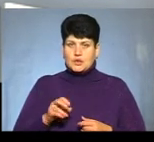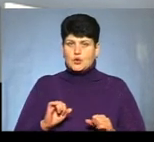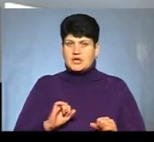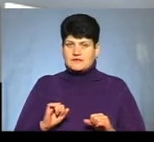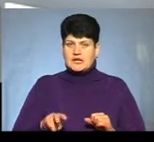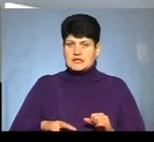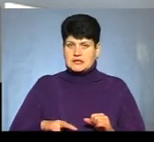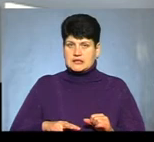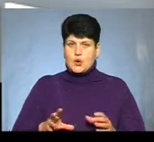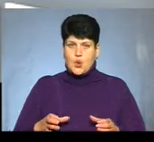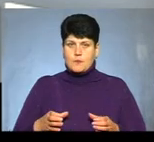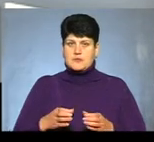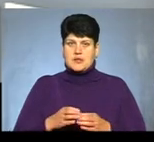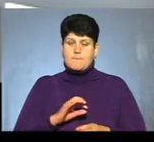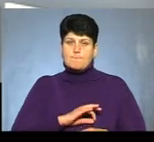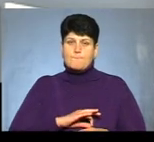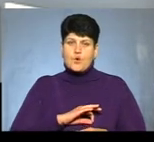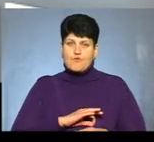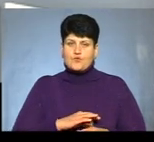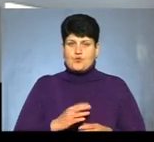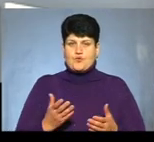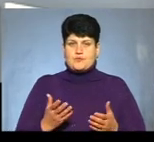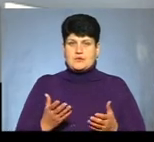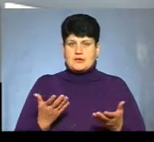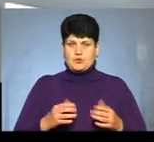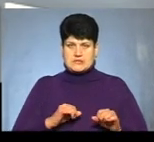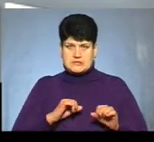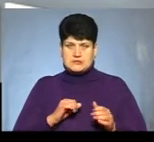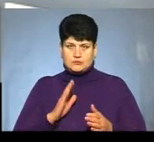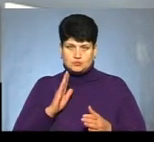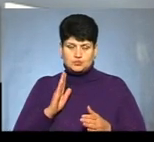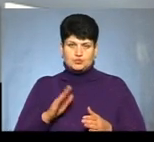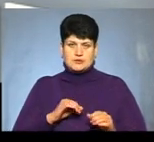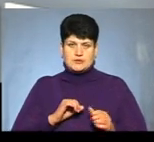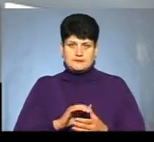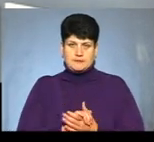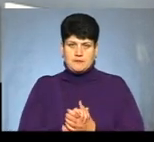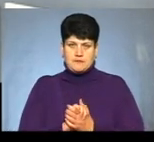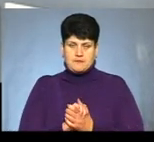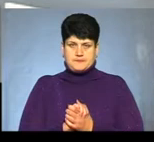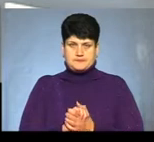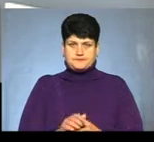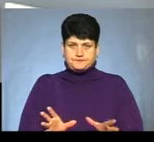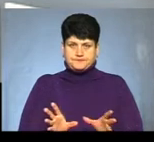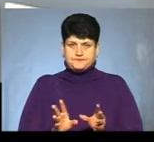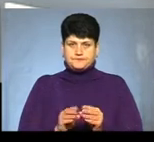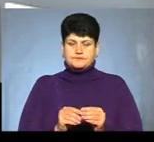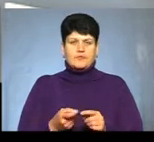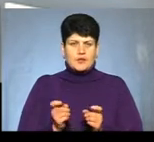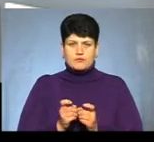підійдіть до керівника, до директора, ну ви об'єднайтесь, профком, якось, ну станьте тими миротворцями